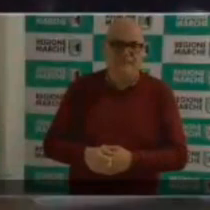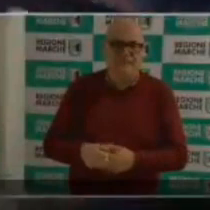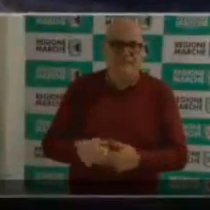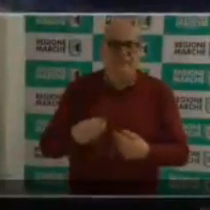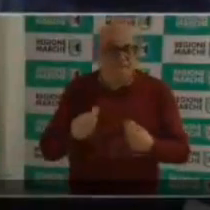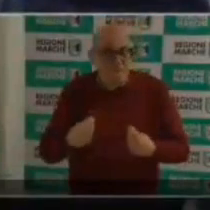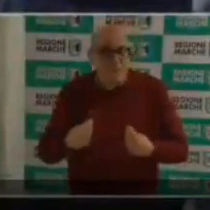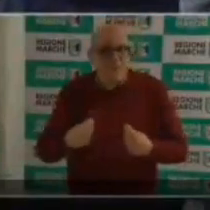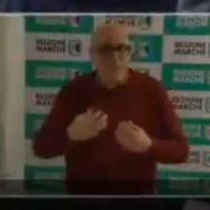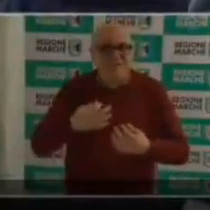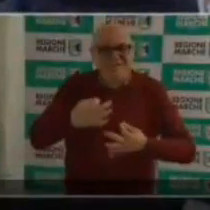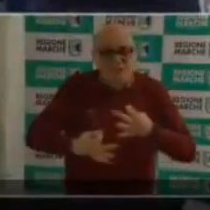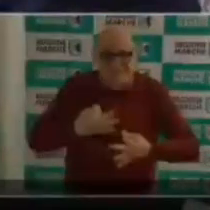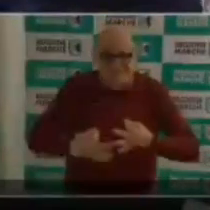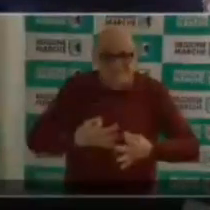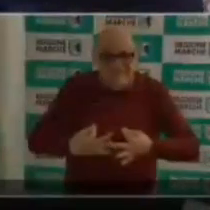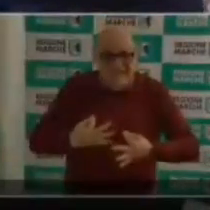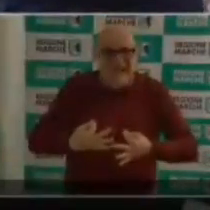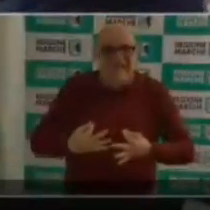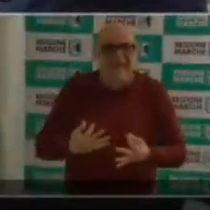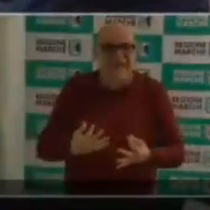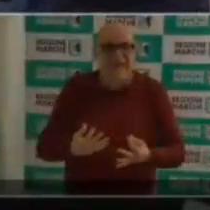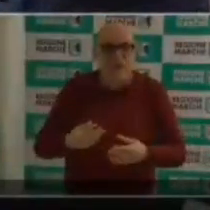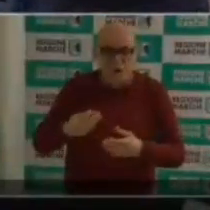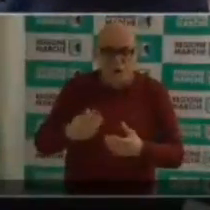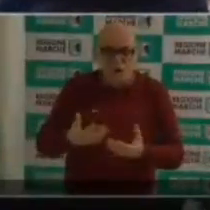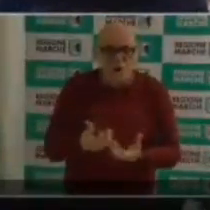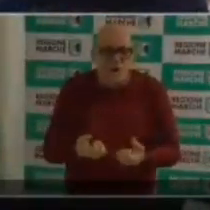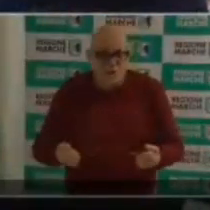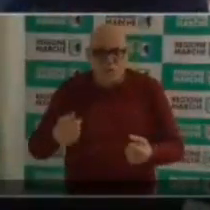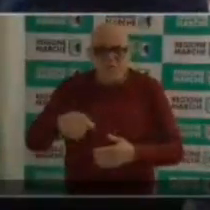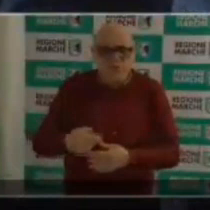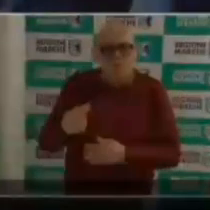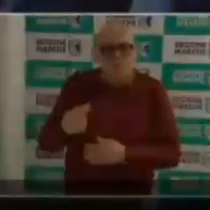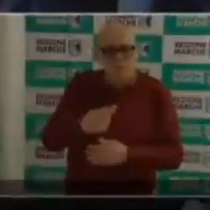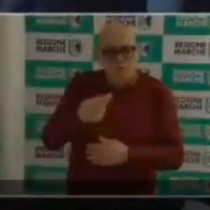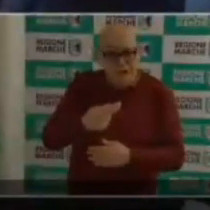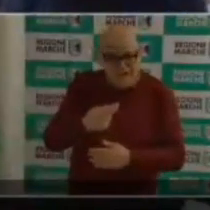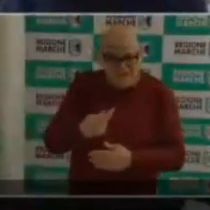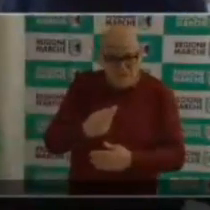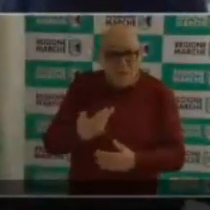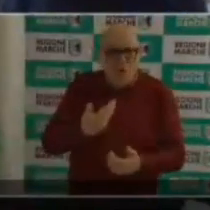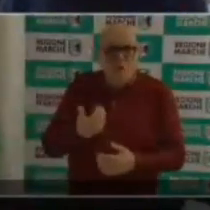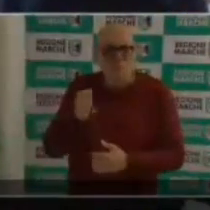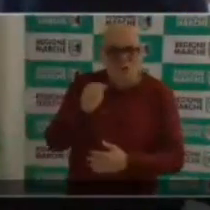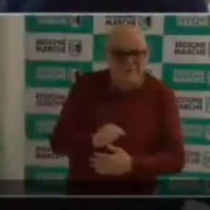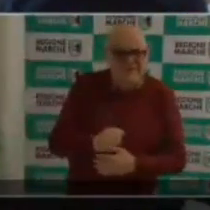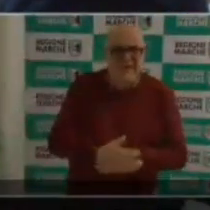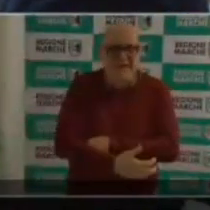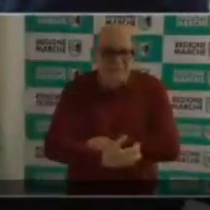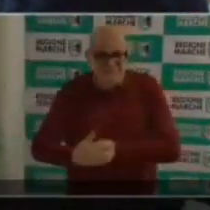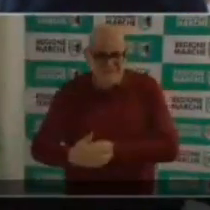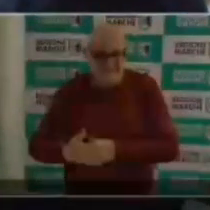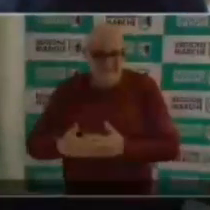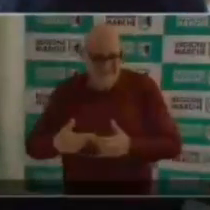possa spiegare i contenuti di questo progetto diviso in tre macro aree che vogliono andare a contrastare la povertà estrema, a supportare